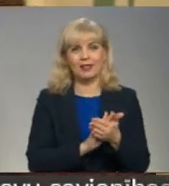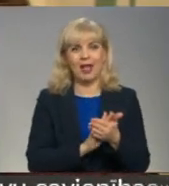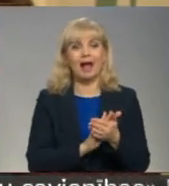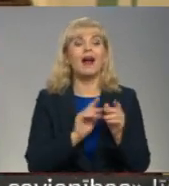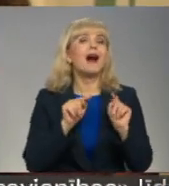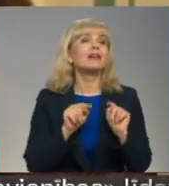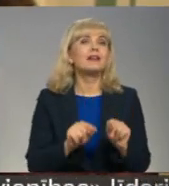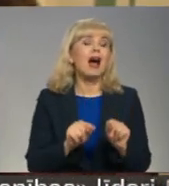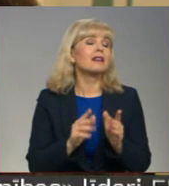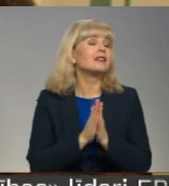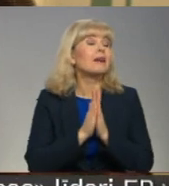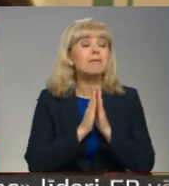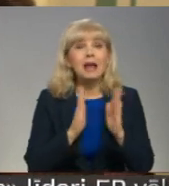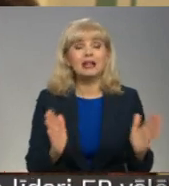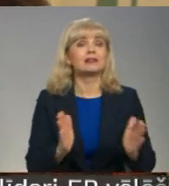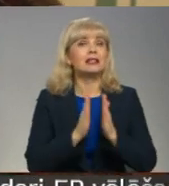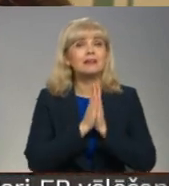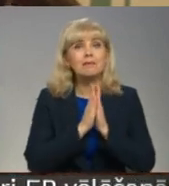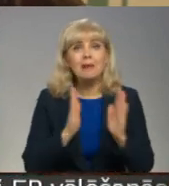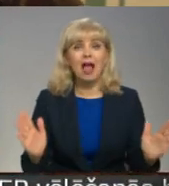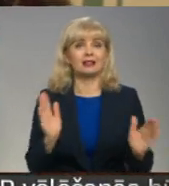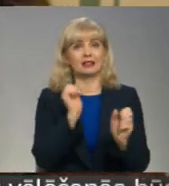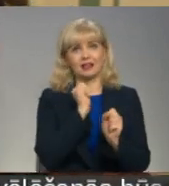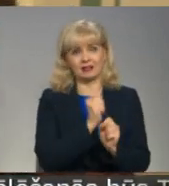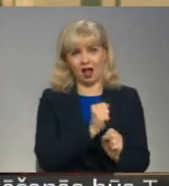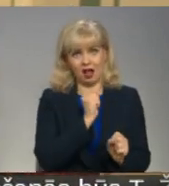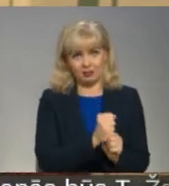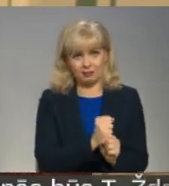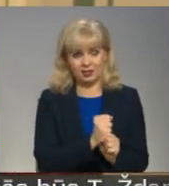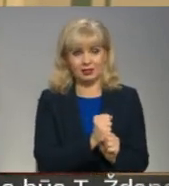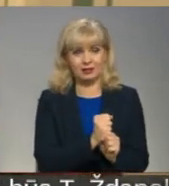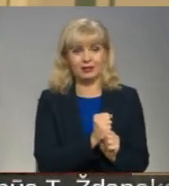Tas ir milzīgs darbs, un